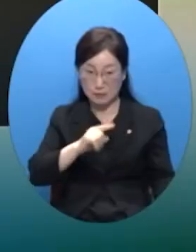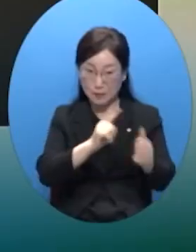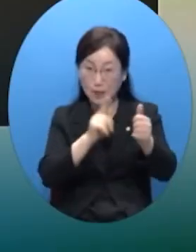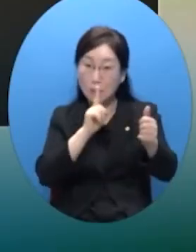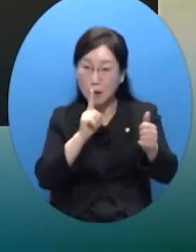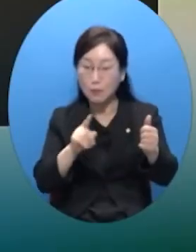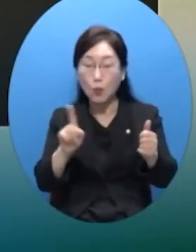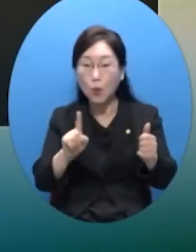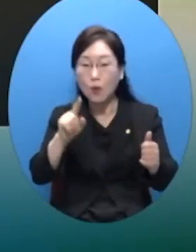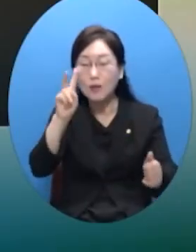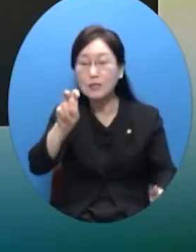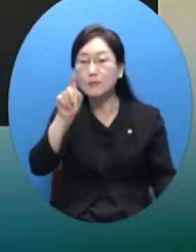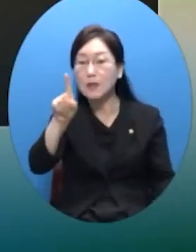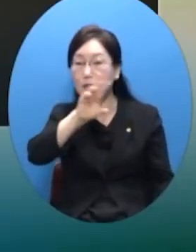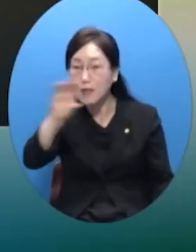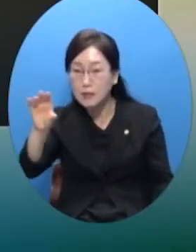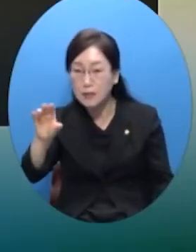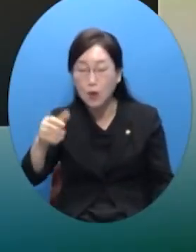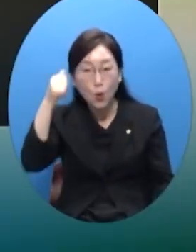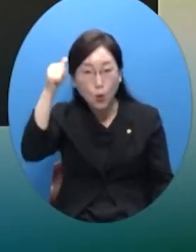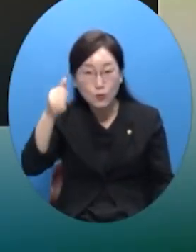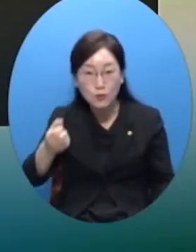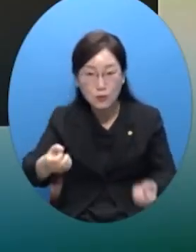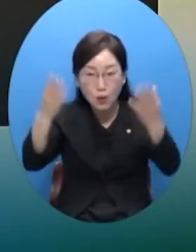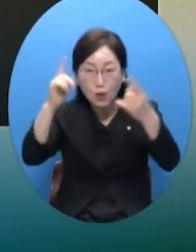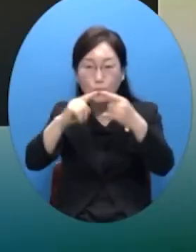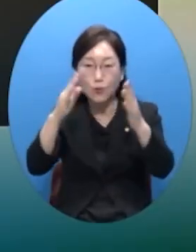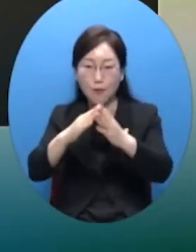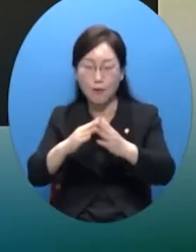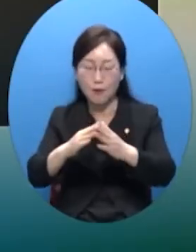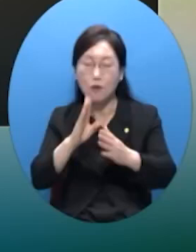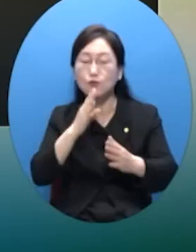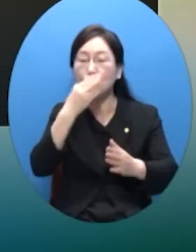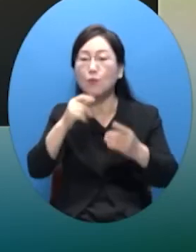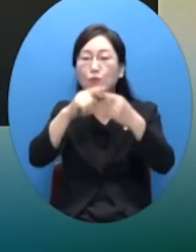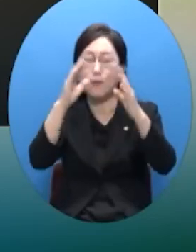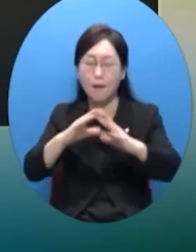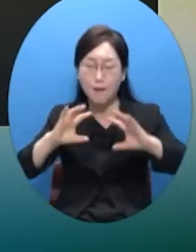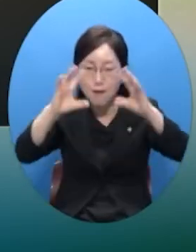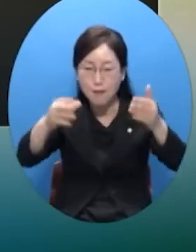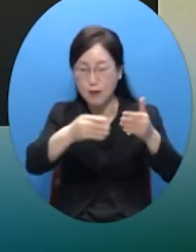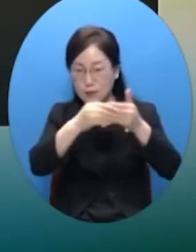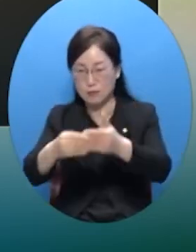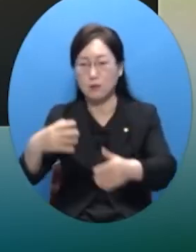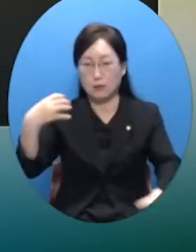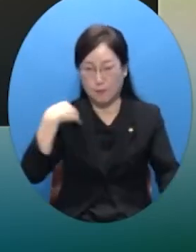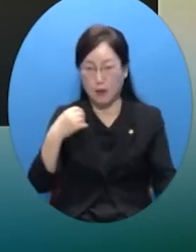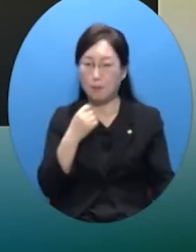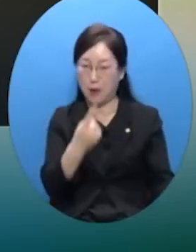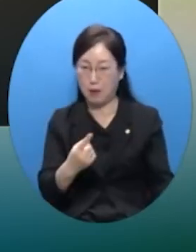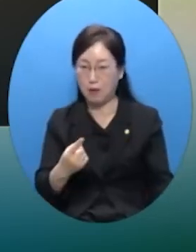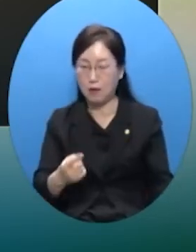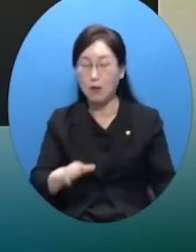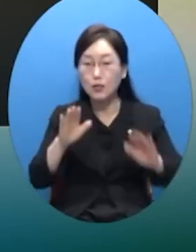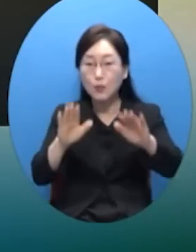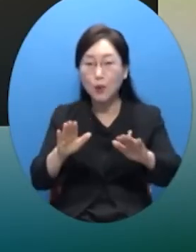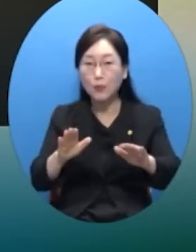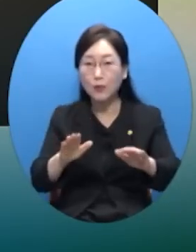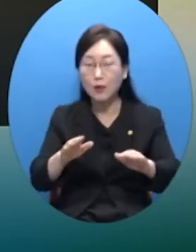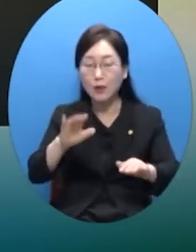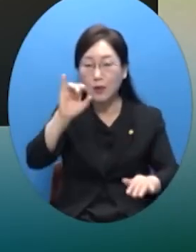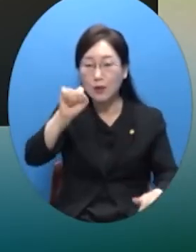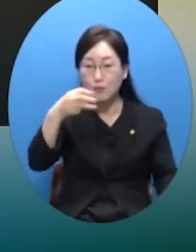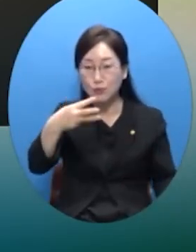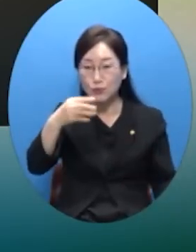21세기에는 이 오순절교회, 순복음교회가 세계를 이끌어간다고 말했습니다. 이번에 프린스턴 신학대학교 총장